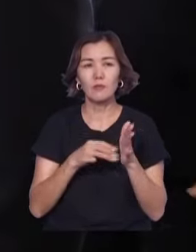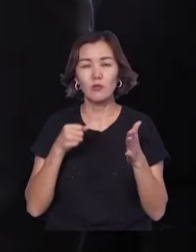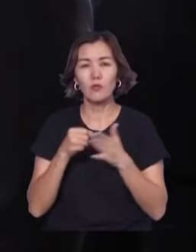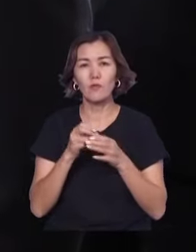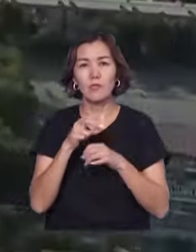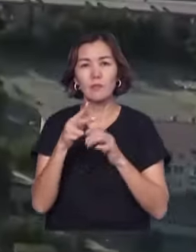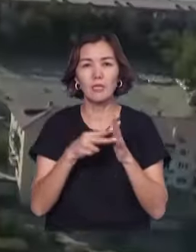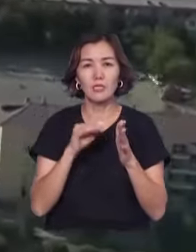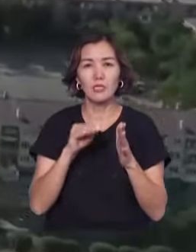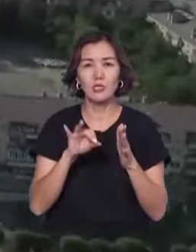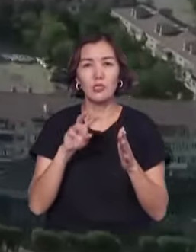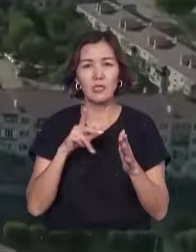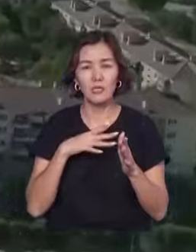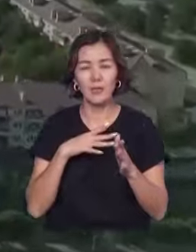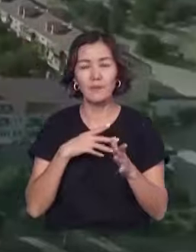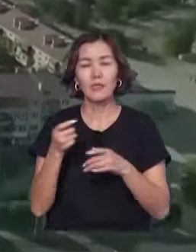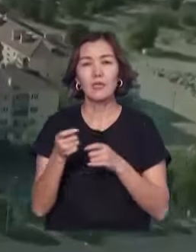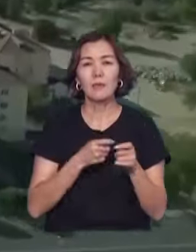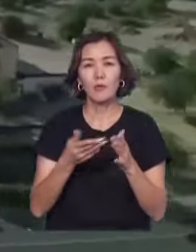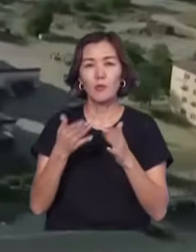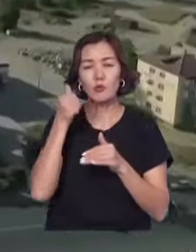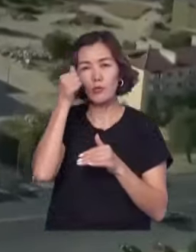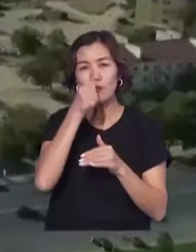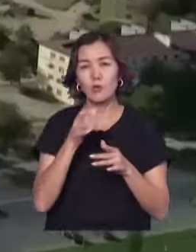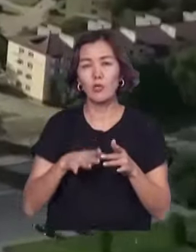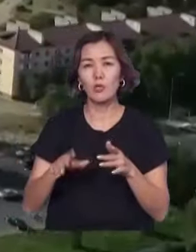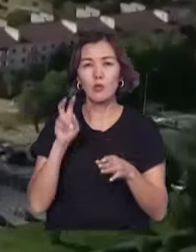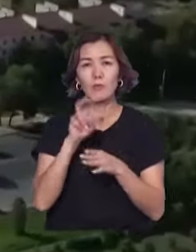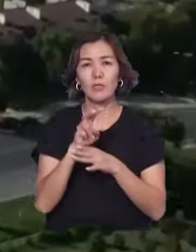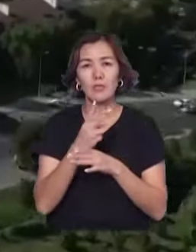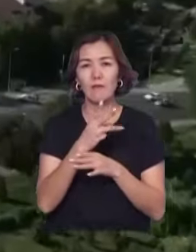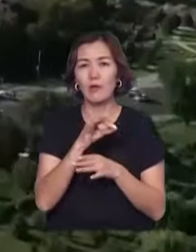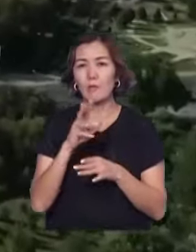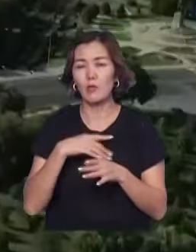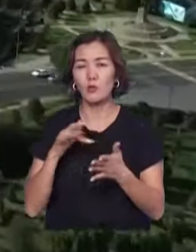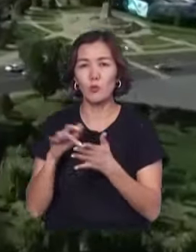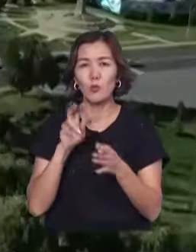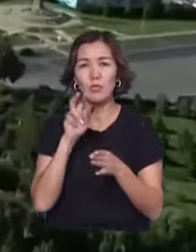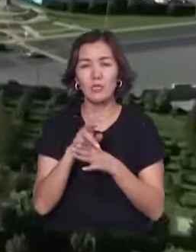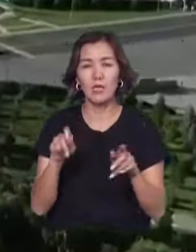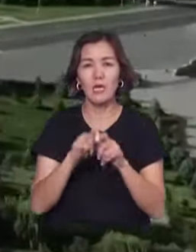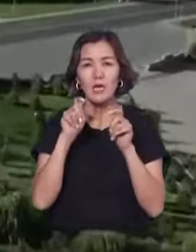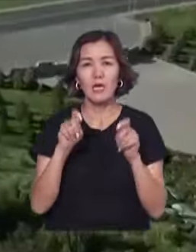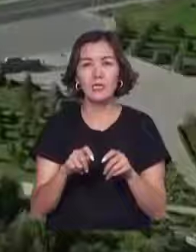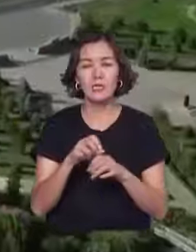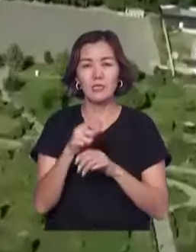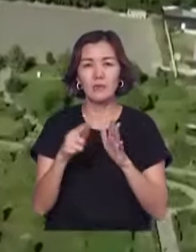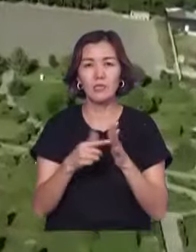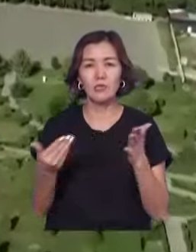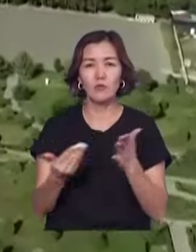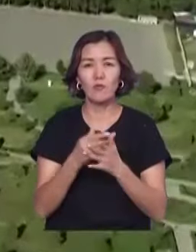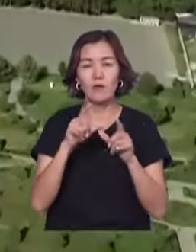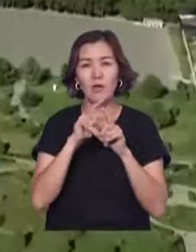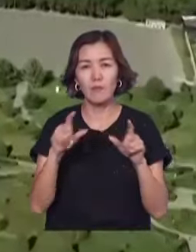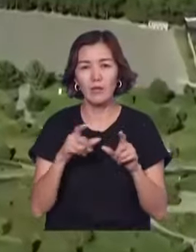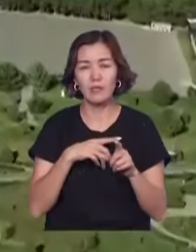тысяч тенге. Как сказал Бейбит Исабаев, в прошлом году регион посетили 2 миллиона туристов. Открыто 17 новых туристических